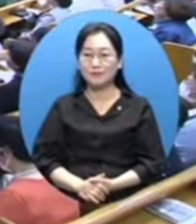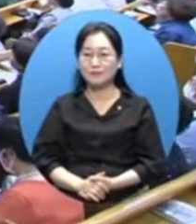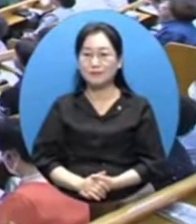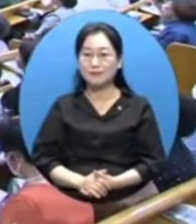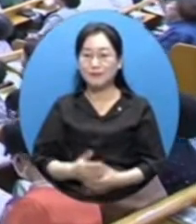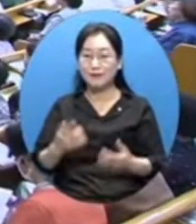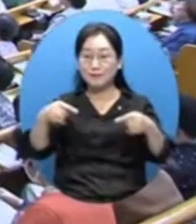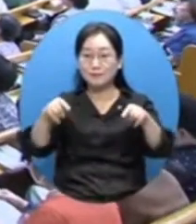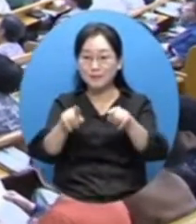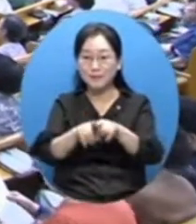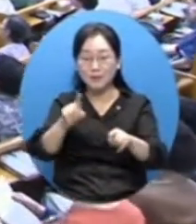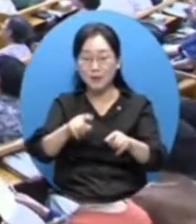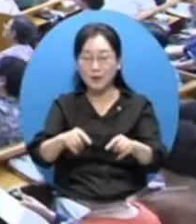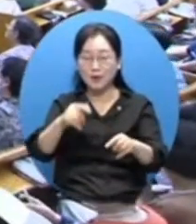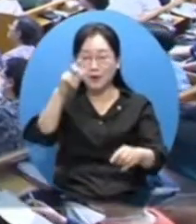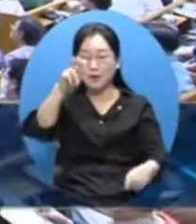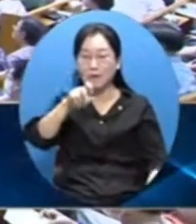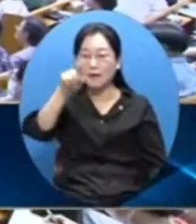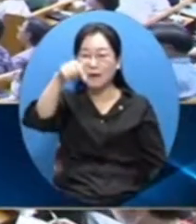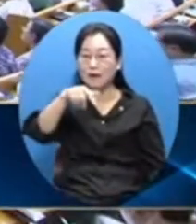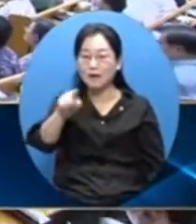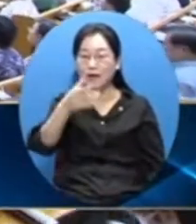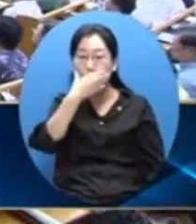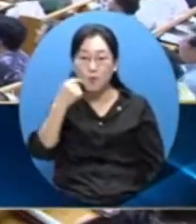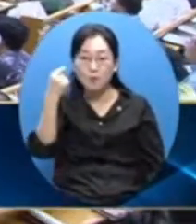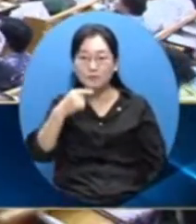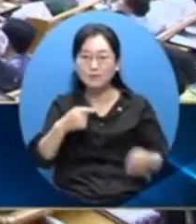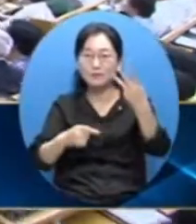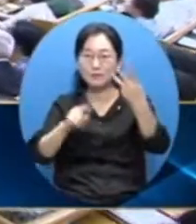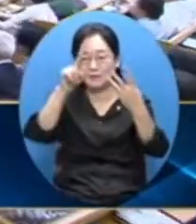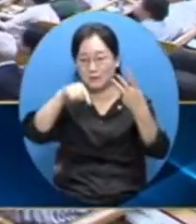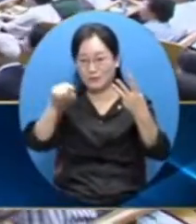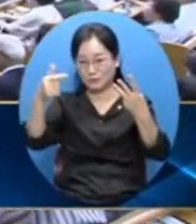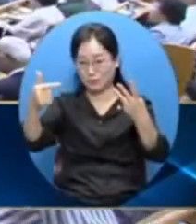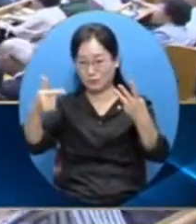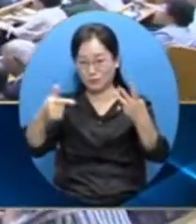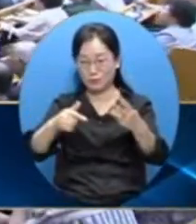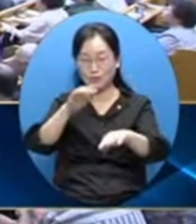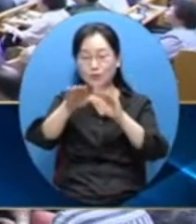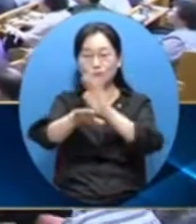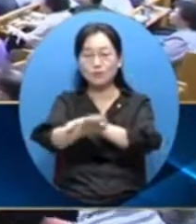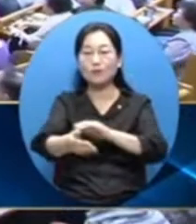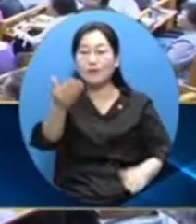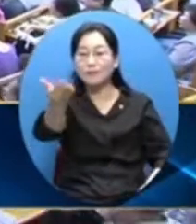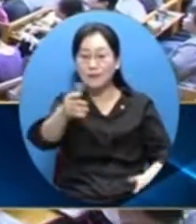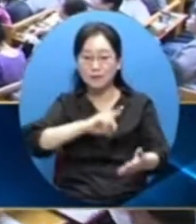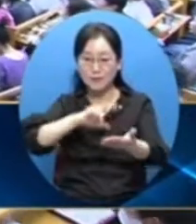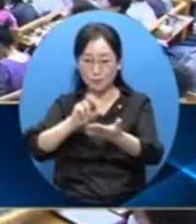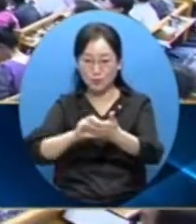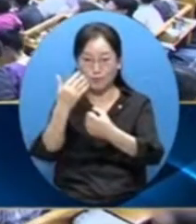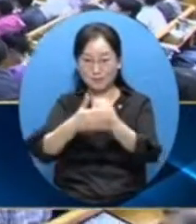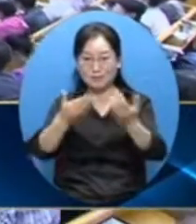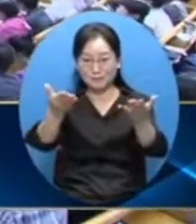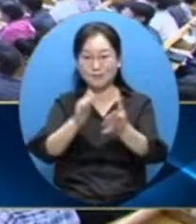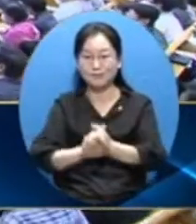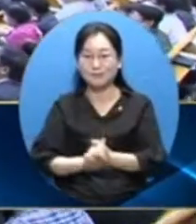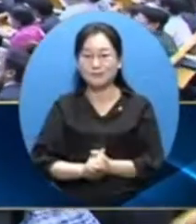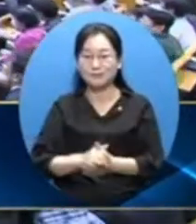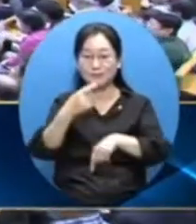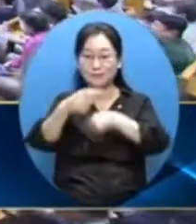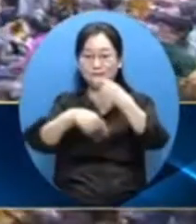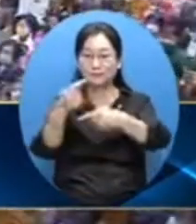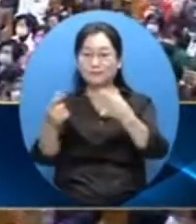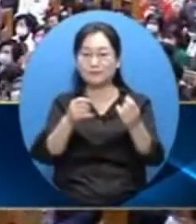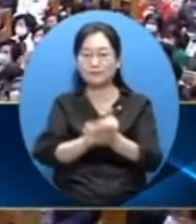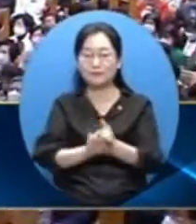오늘 전 여러분과 함께 마가복음 3장 1절 6절 말씀 가지고 손을 내밀라 같은 제목으로 함께 말씀을 나누기 원합니다. 제목을 한번 따라